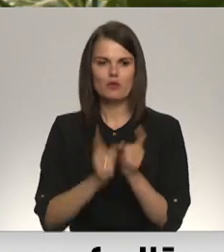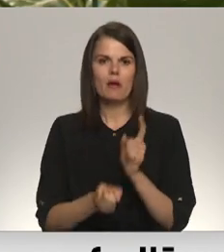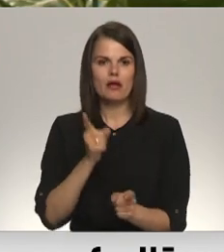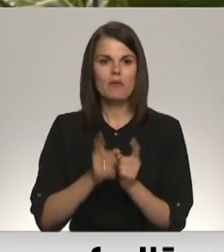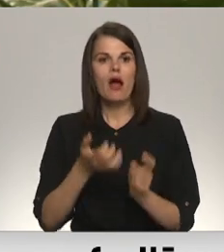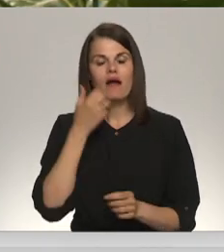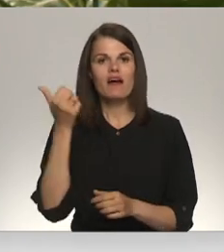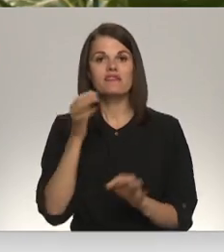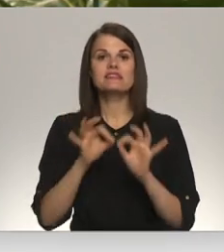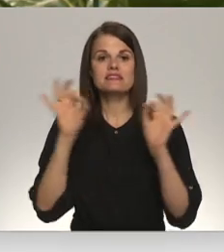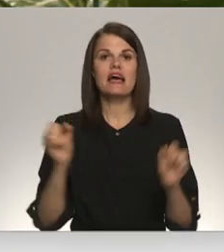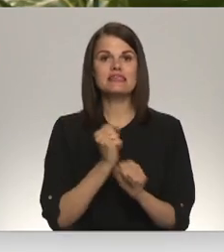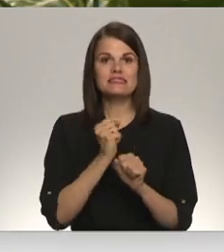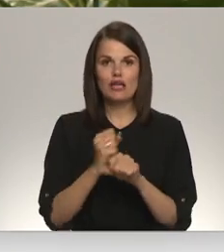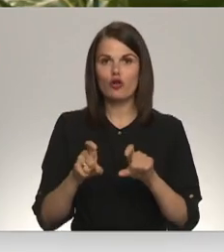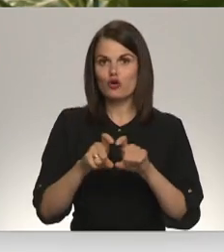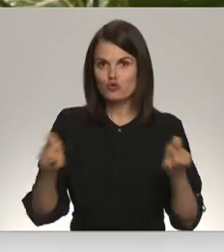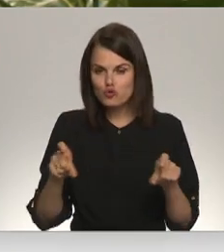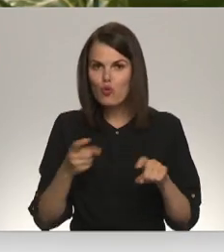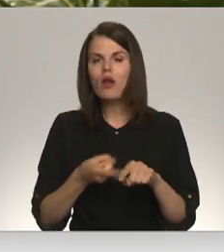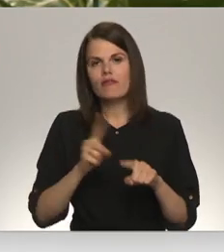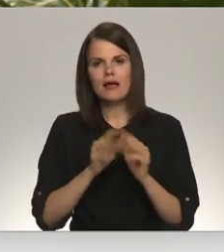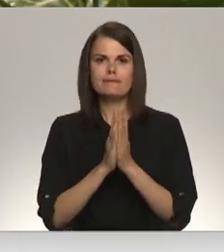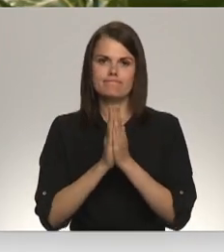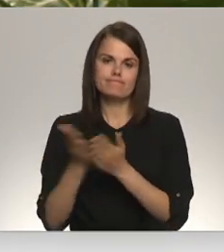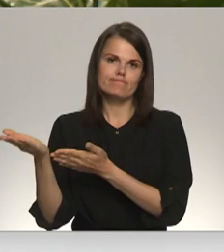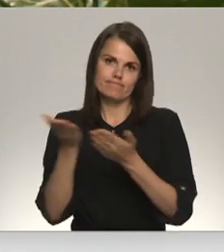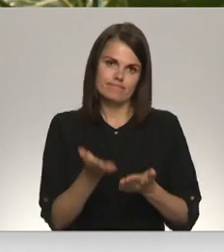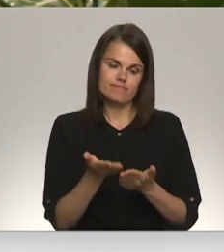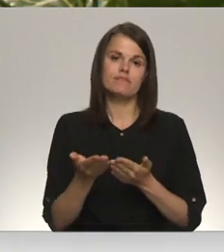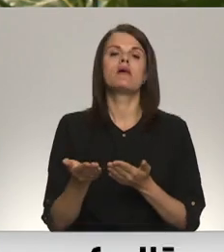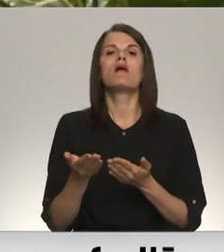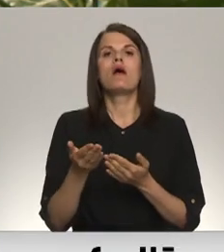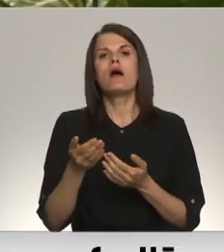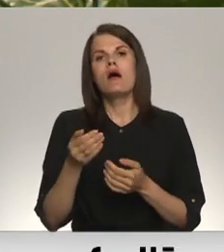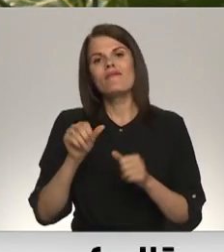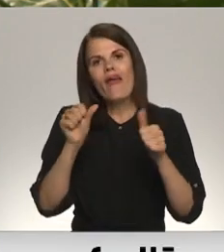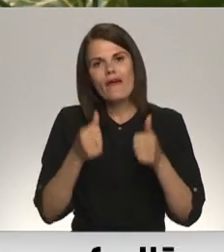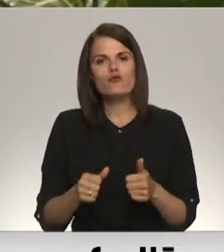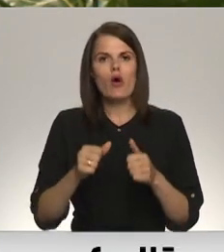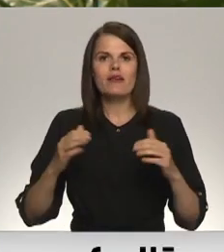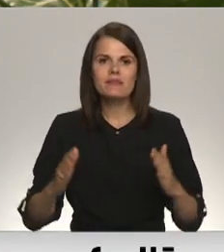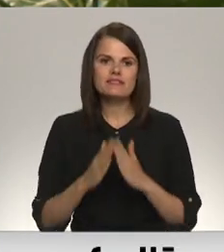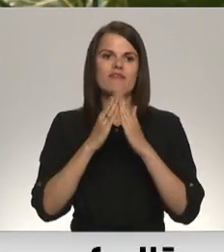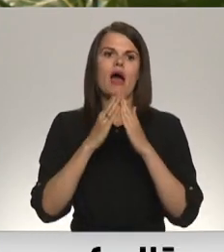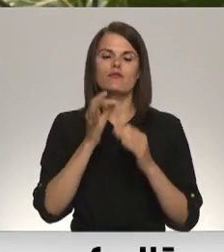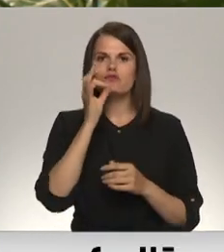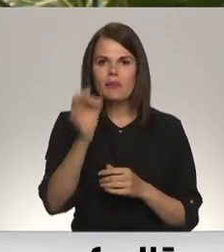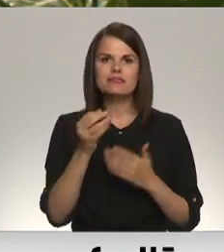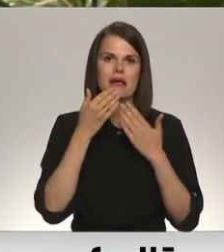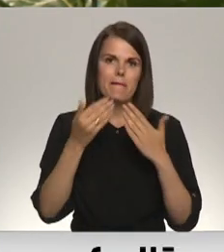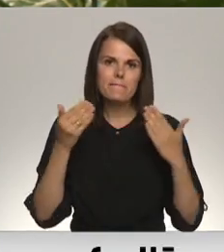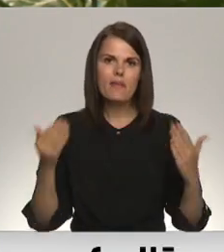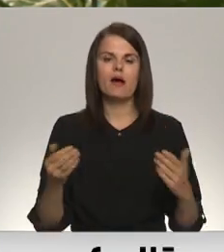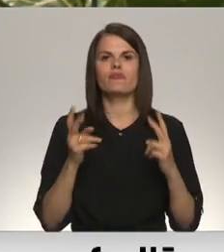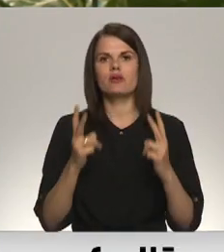savas darbtiesiskās attiecības, tad mēs arī aicinām viņus uz pieņemšanu, veidojam viņiem šos te svētkus, pasakam viņiem paldies